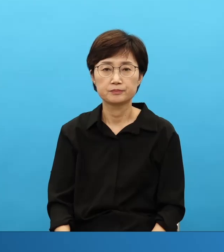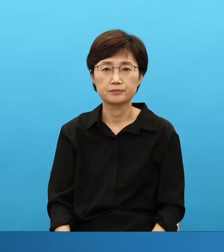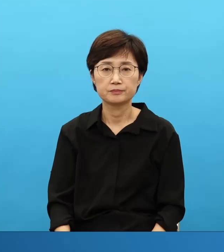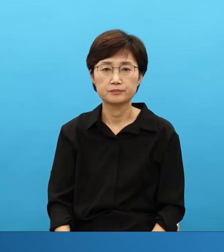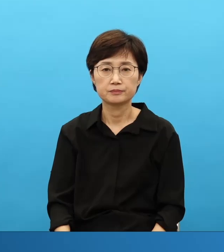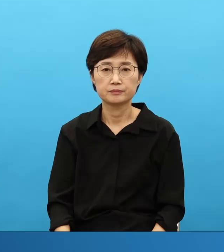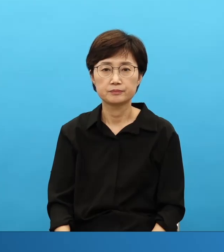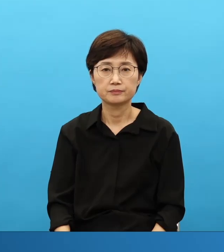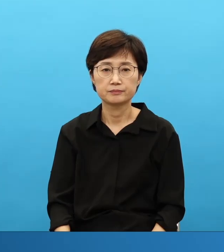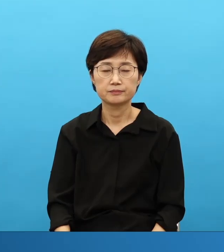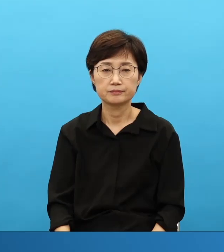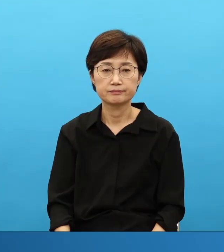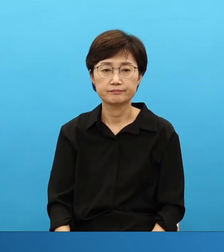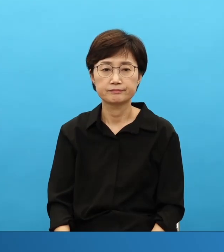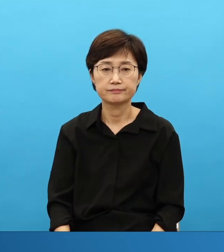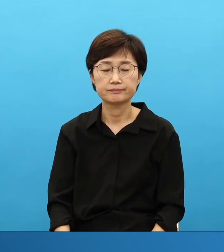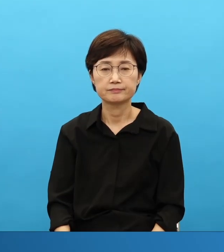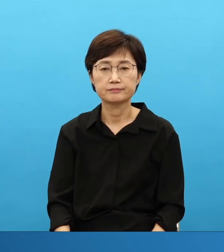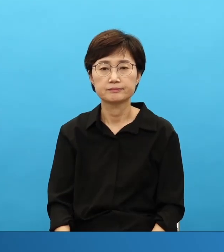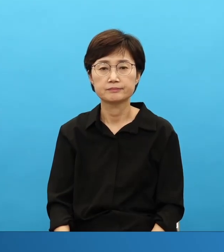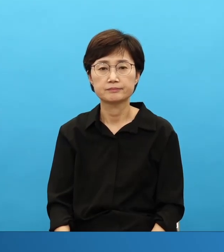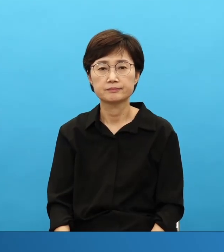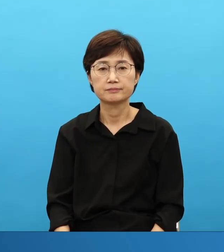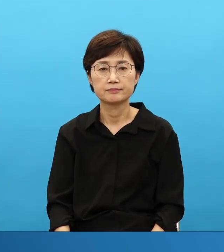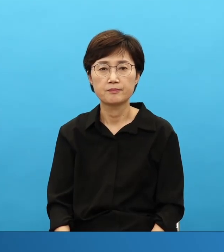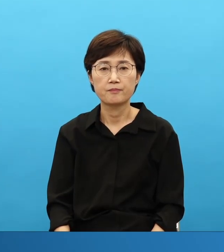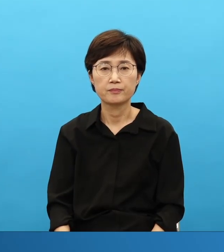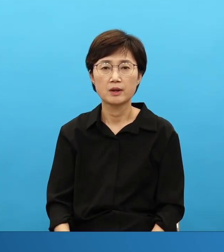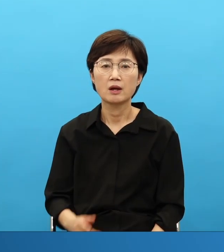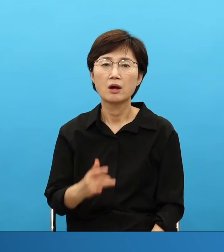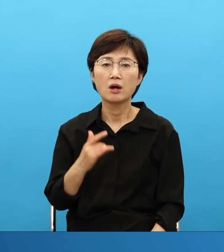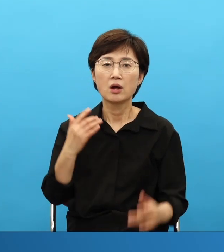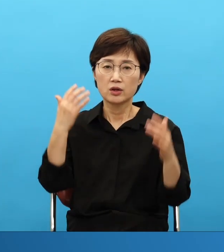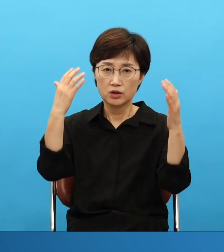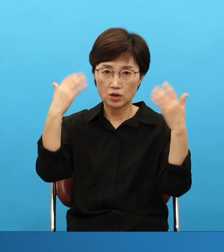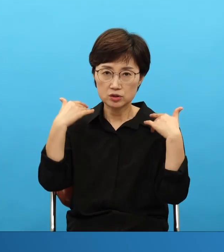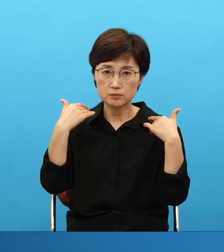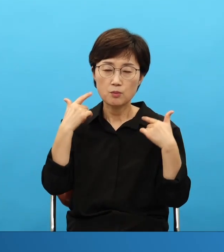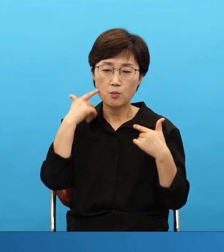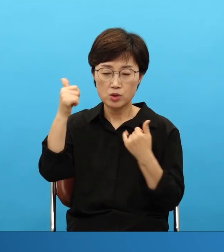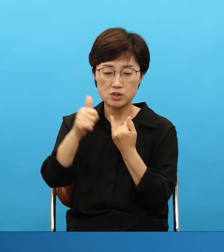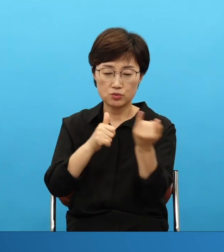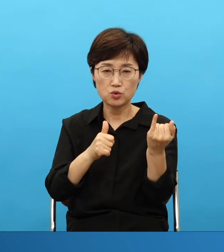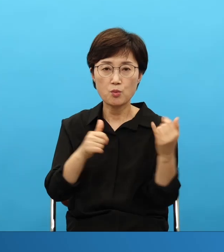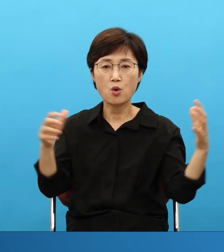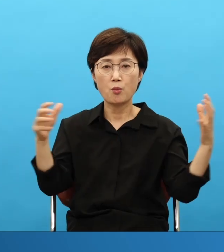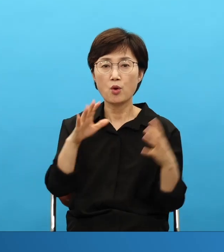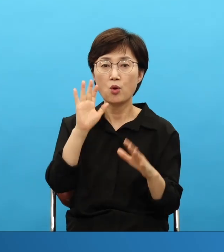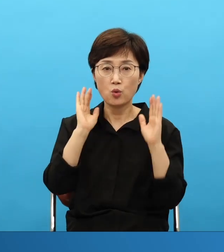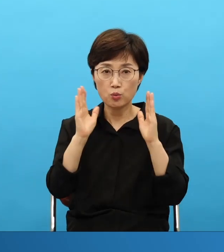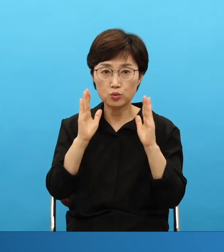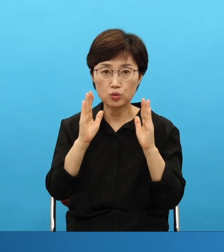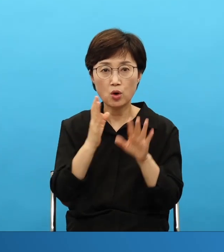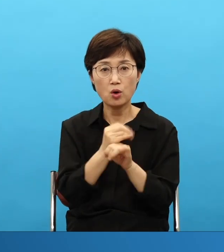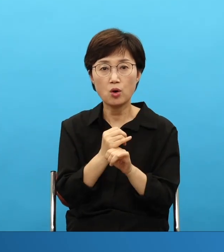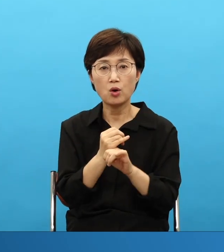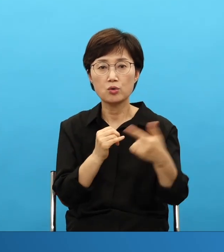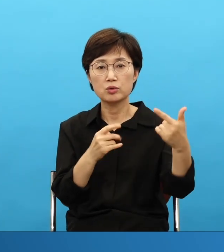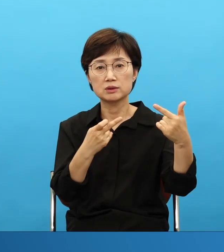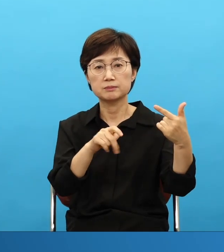가능합니다 주요일정 있니다 2024 여름학기 목회 사무원이 오는 12일부터 이틀간 덕평